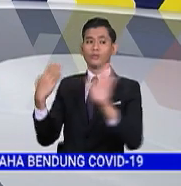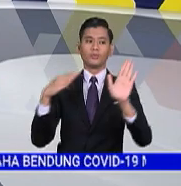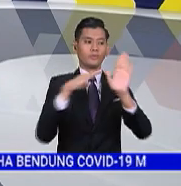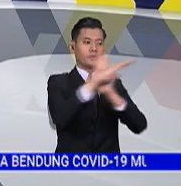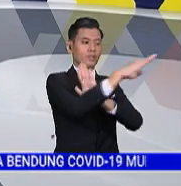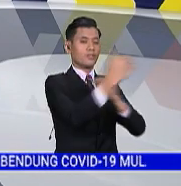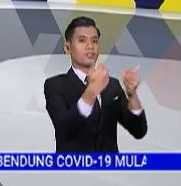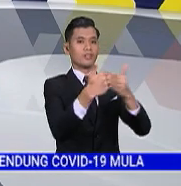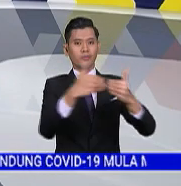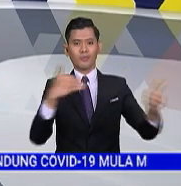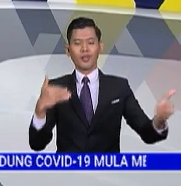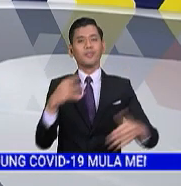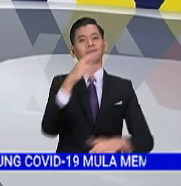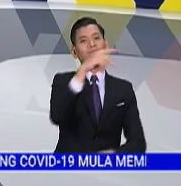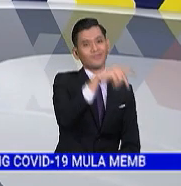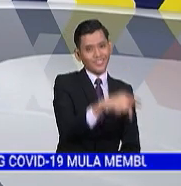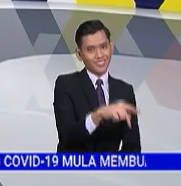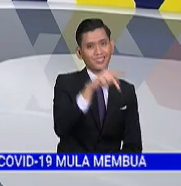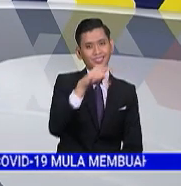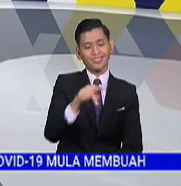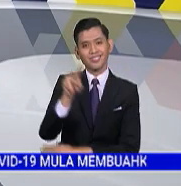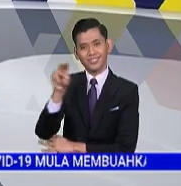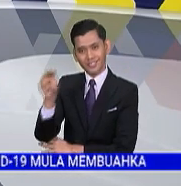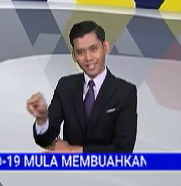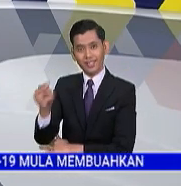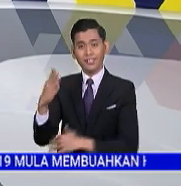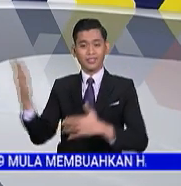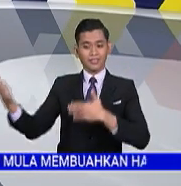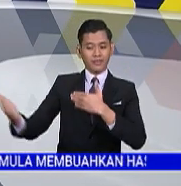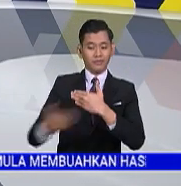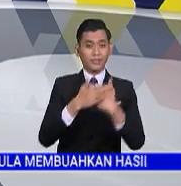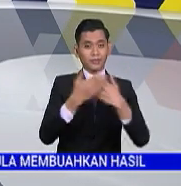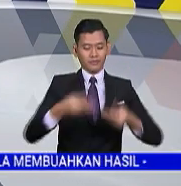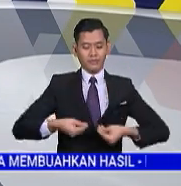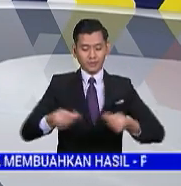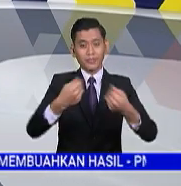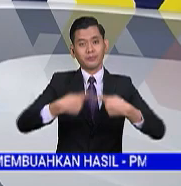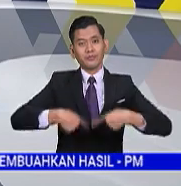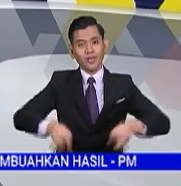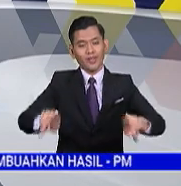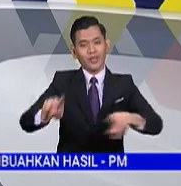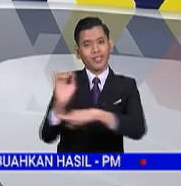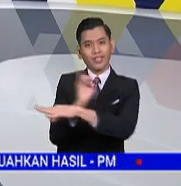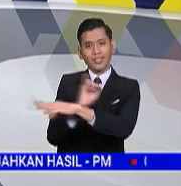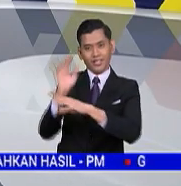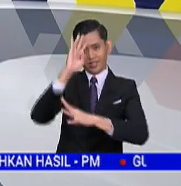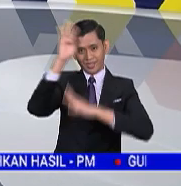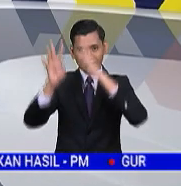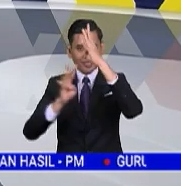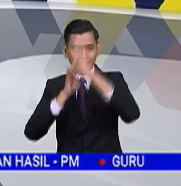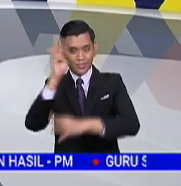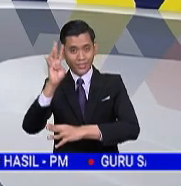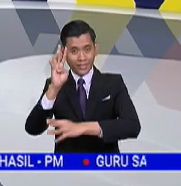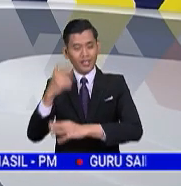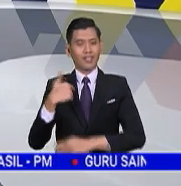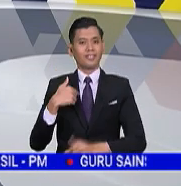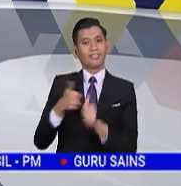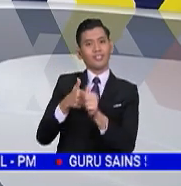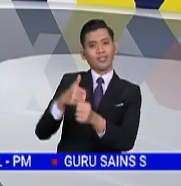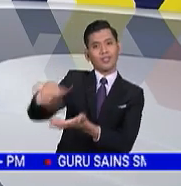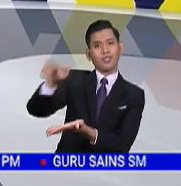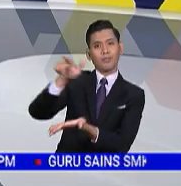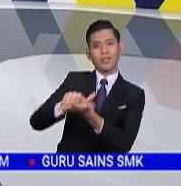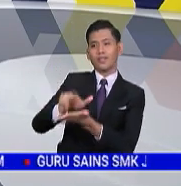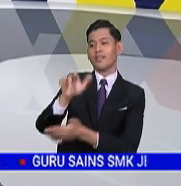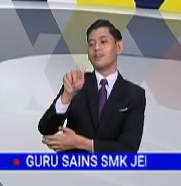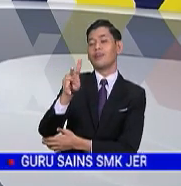peralihan pelan pemulihan negara kembali membuka ruang untuk industri seni kreatif. Ikuti laporan wartawan